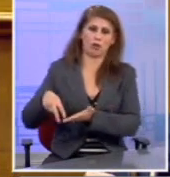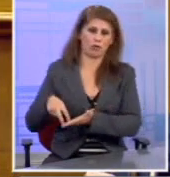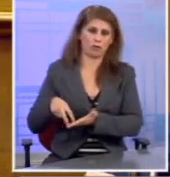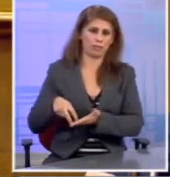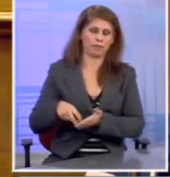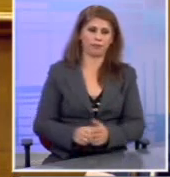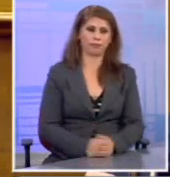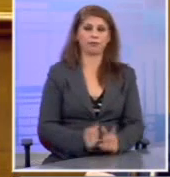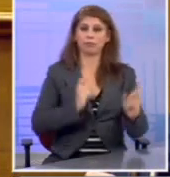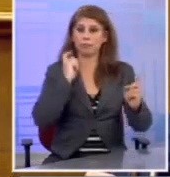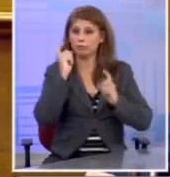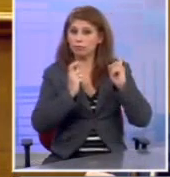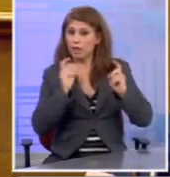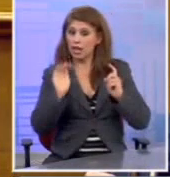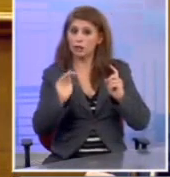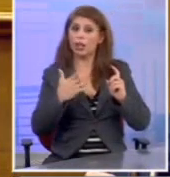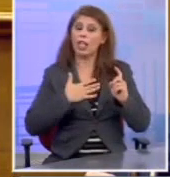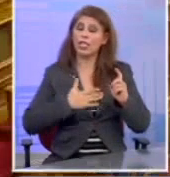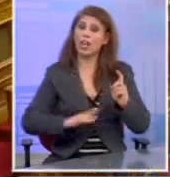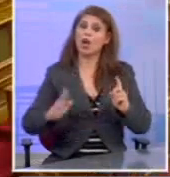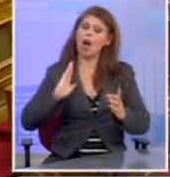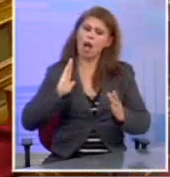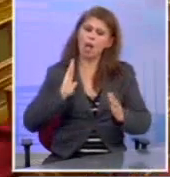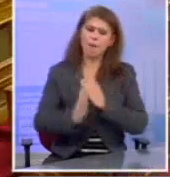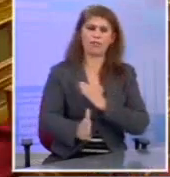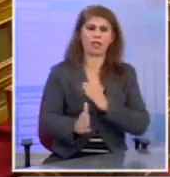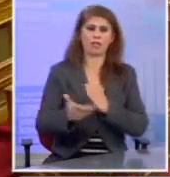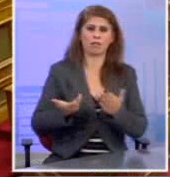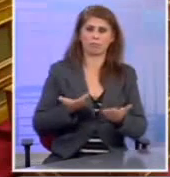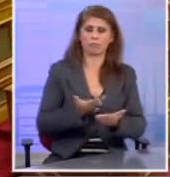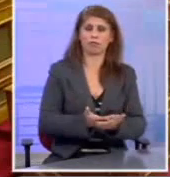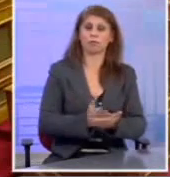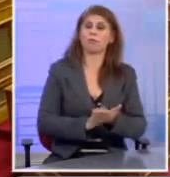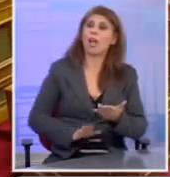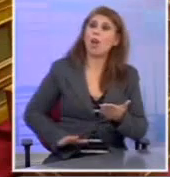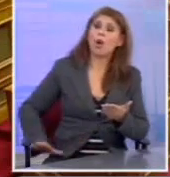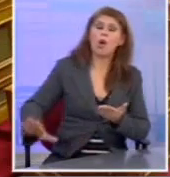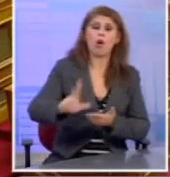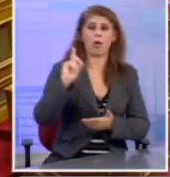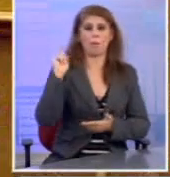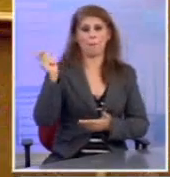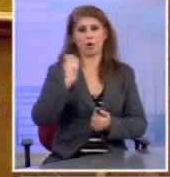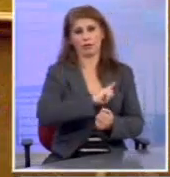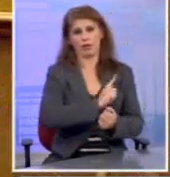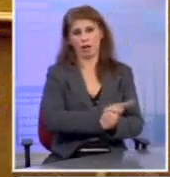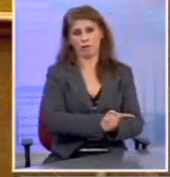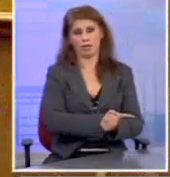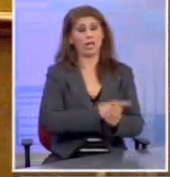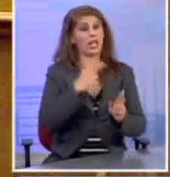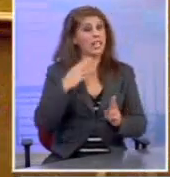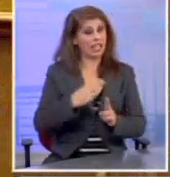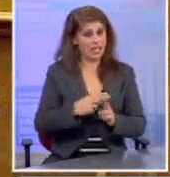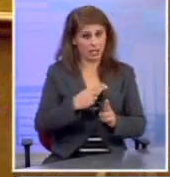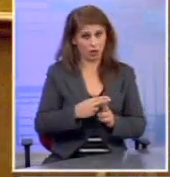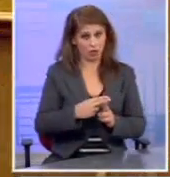Τα ερωτήματα λοιπόν που θέλω σήμερα να θέσω ευθέως προς όλες τις πολιτικές δυνάμεις, κυρίως